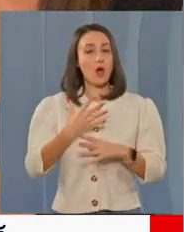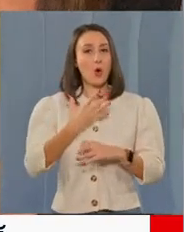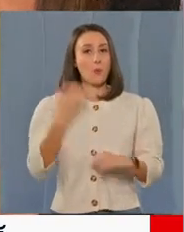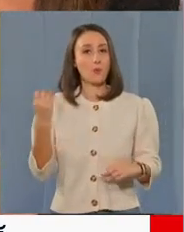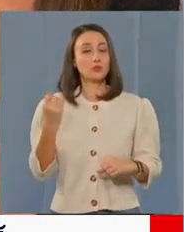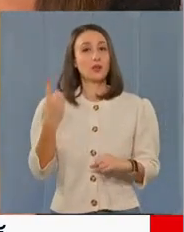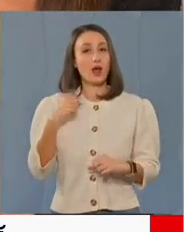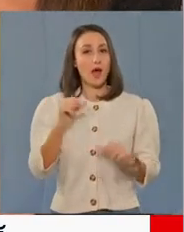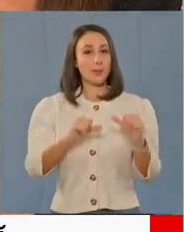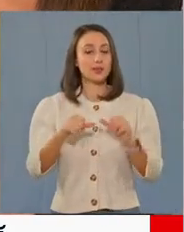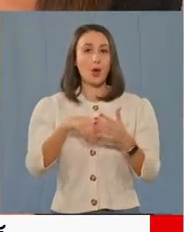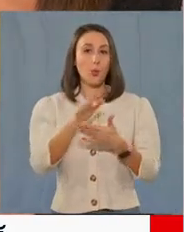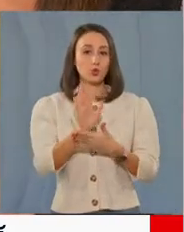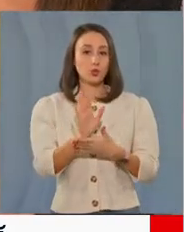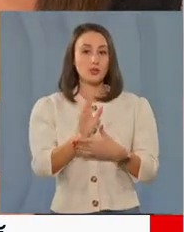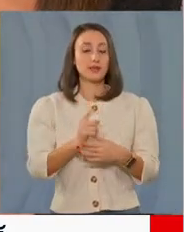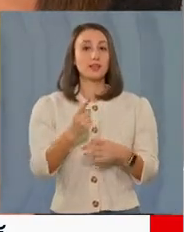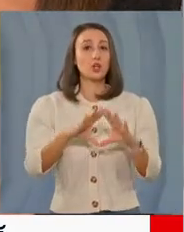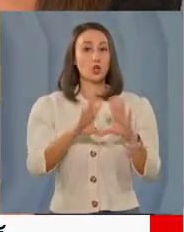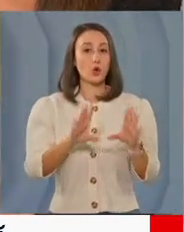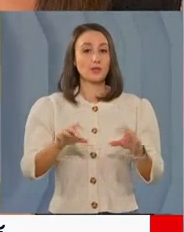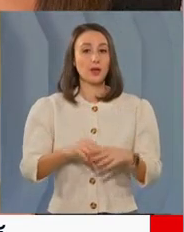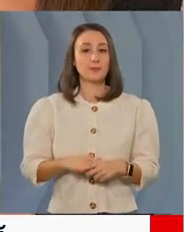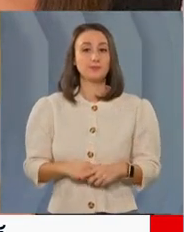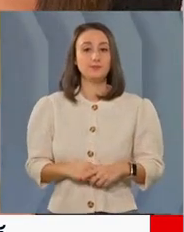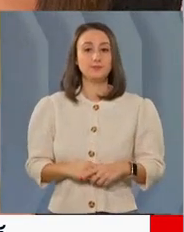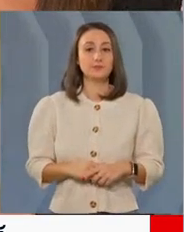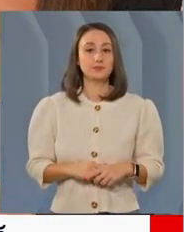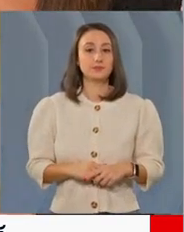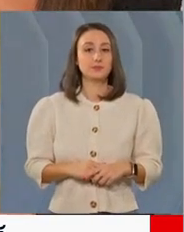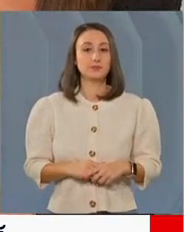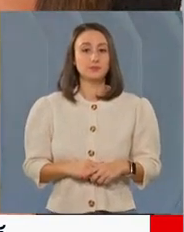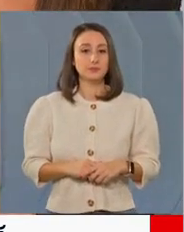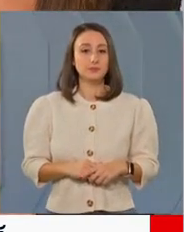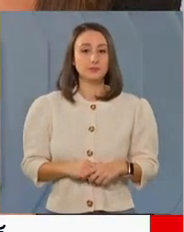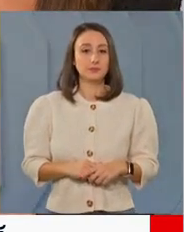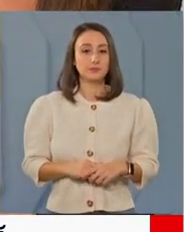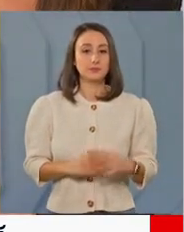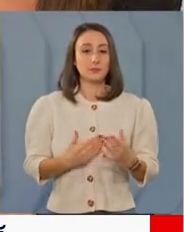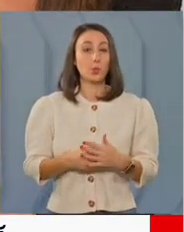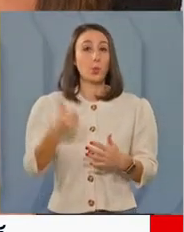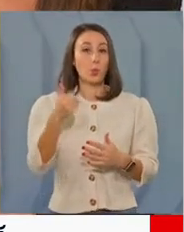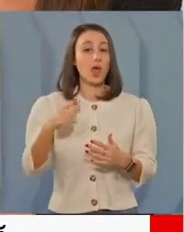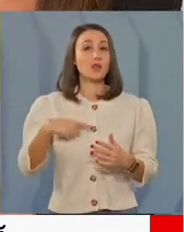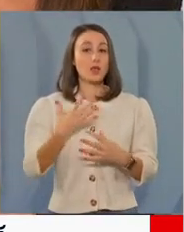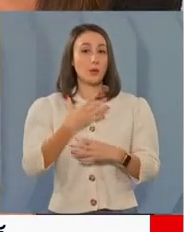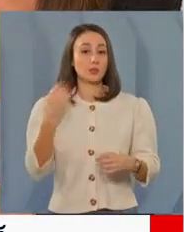sacrificate în abatoarele autorizate din România. Pentru că una e să sacrifici într-un abator